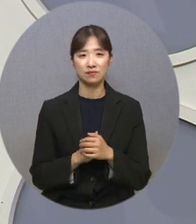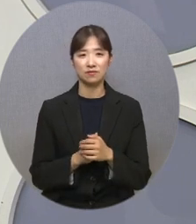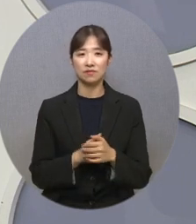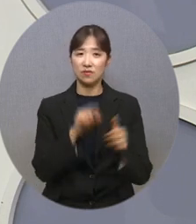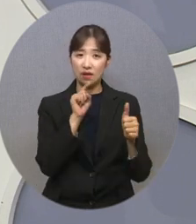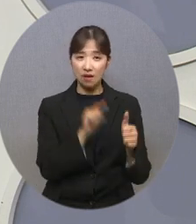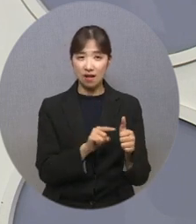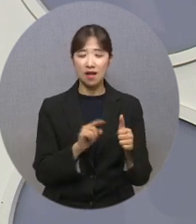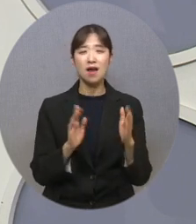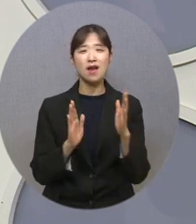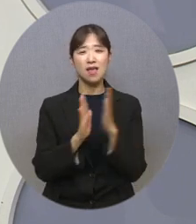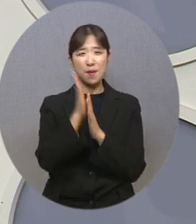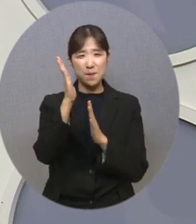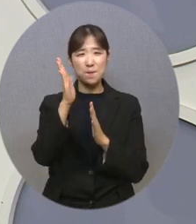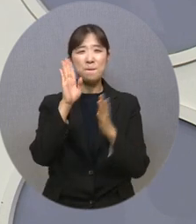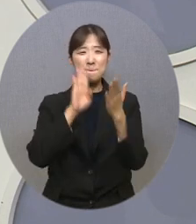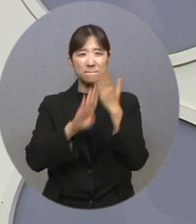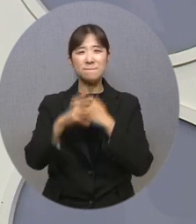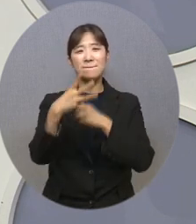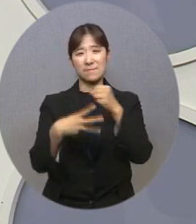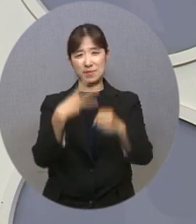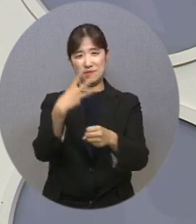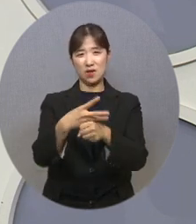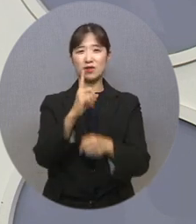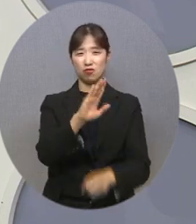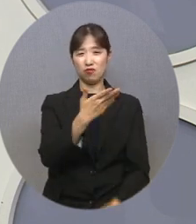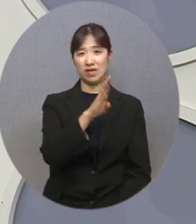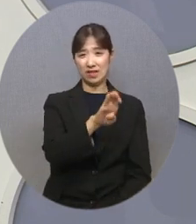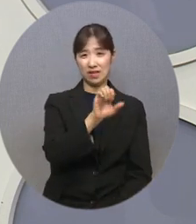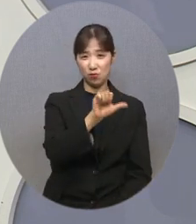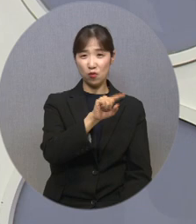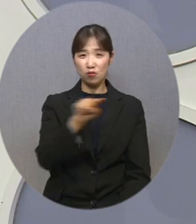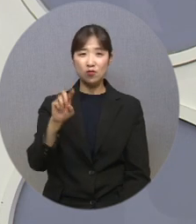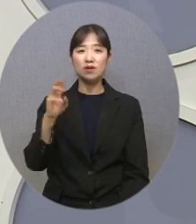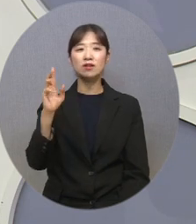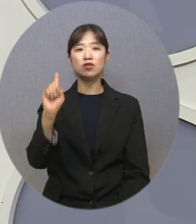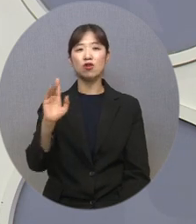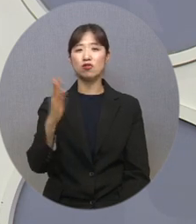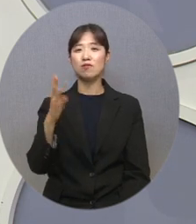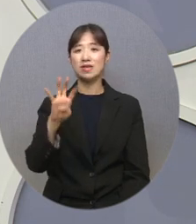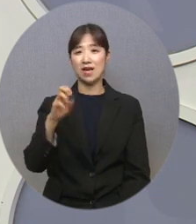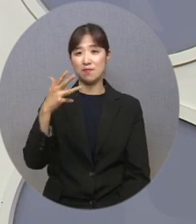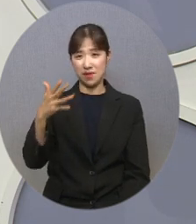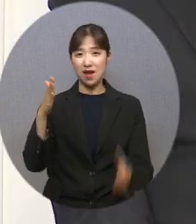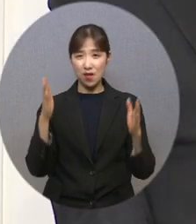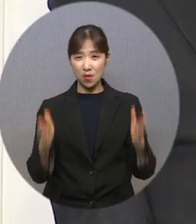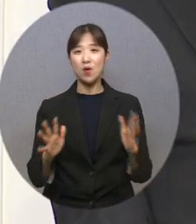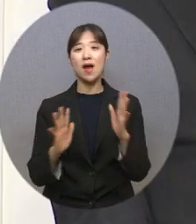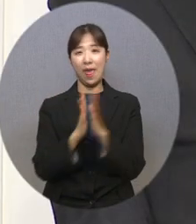그가 해방정국 3년 동안 1945년부터 1948년 동안 해방이 되면서